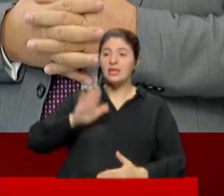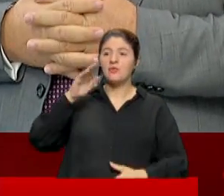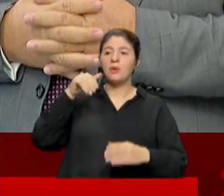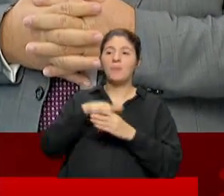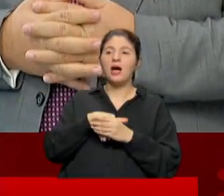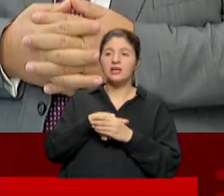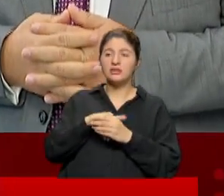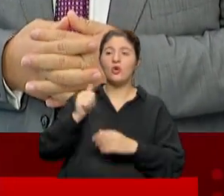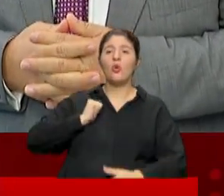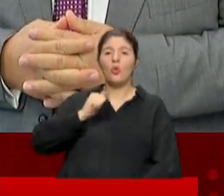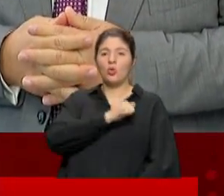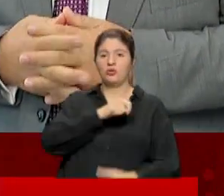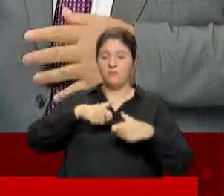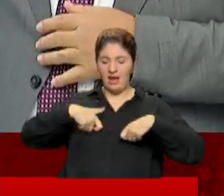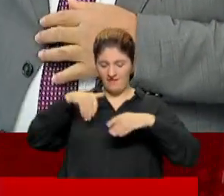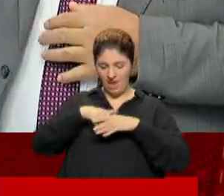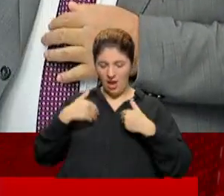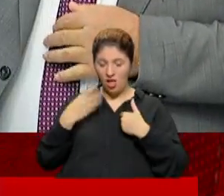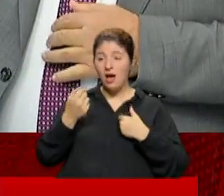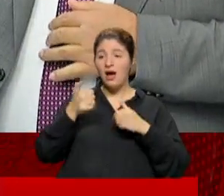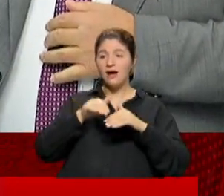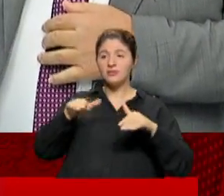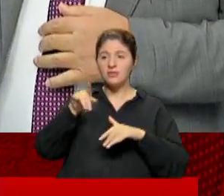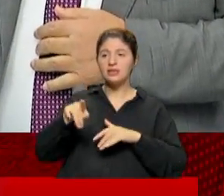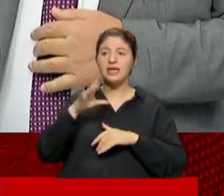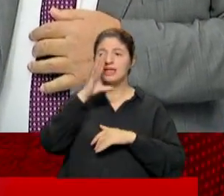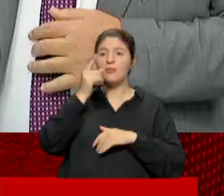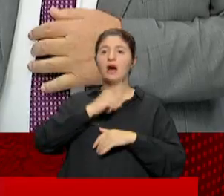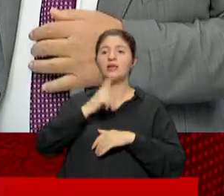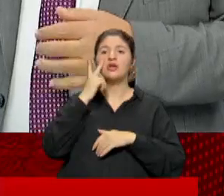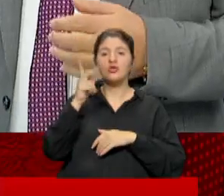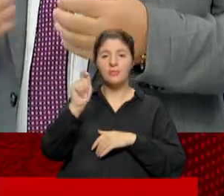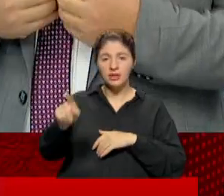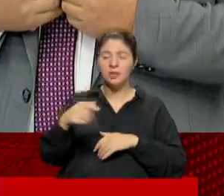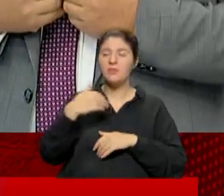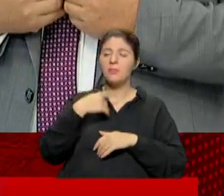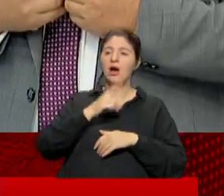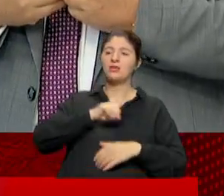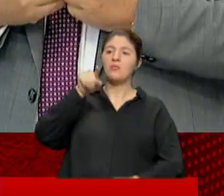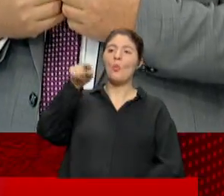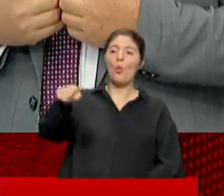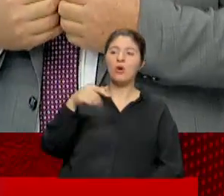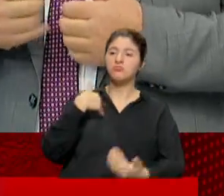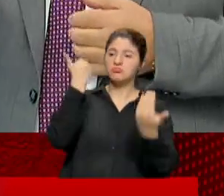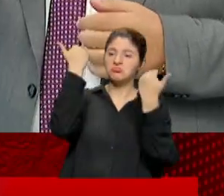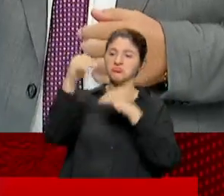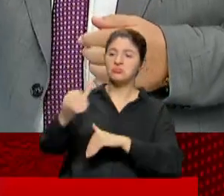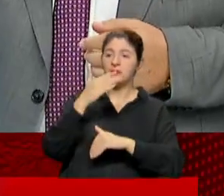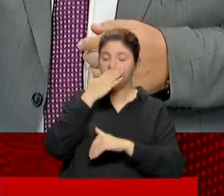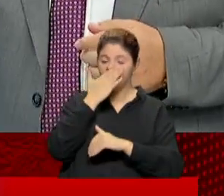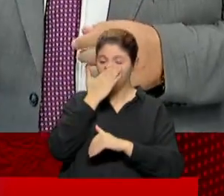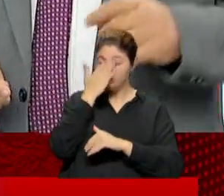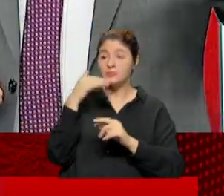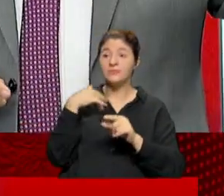Parti Ordu Milletvekili olarak altılı masa kimi aday gösterirse Benim adayım dır destekleyeceğim şu